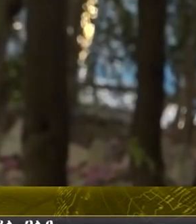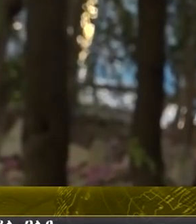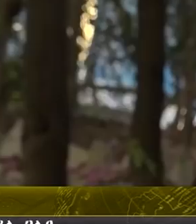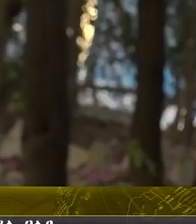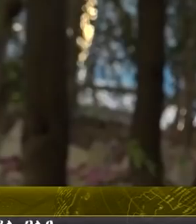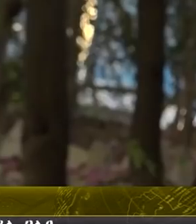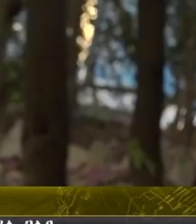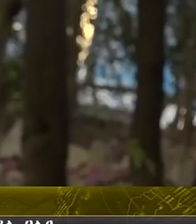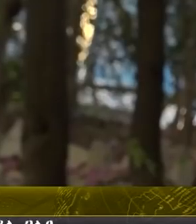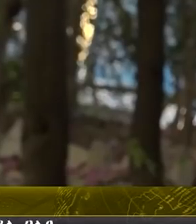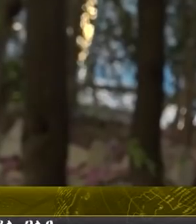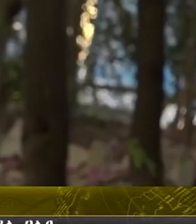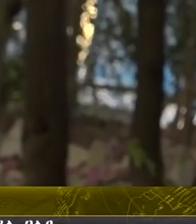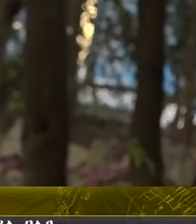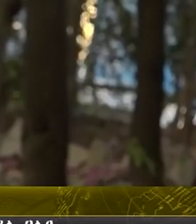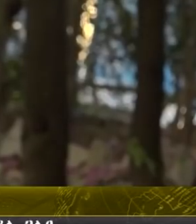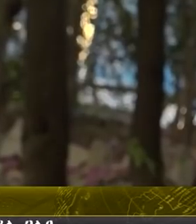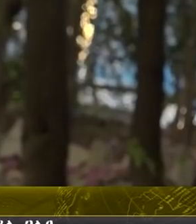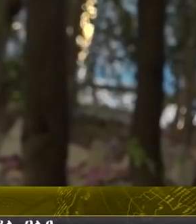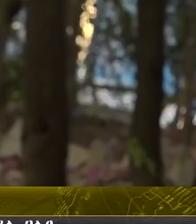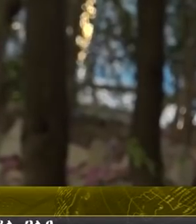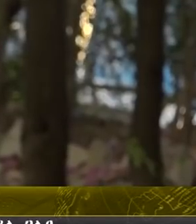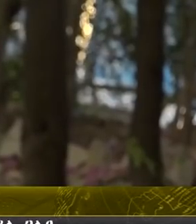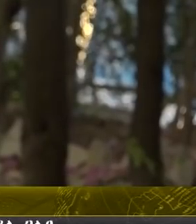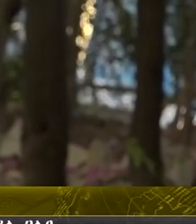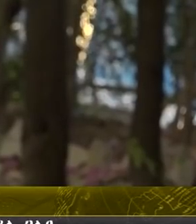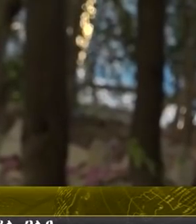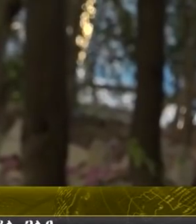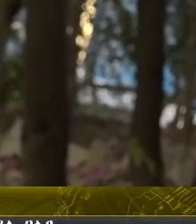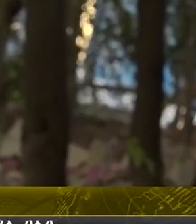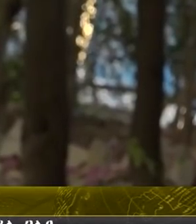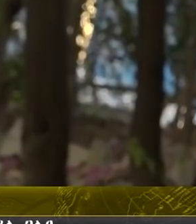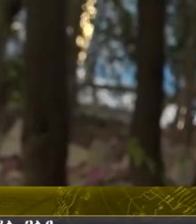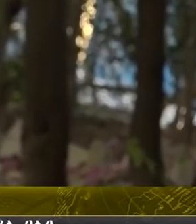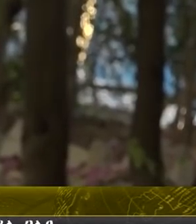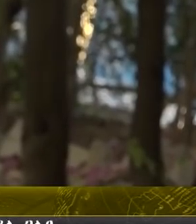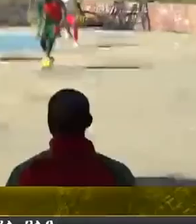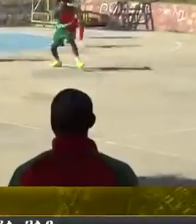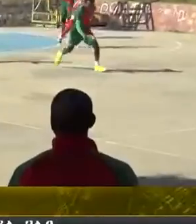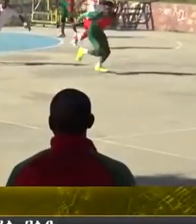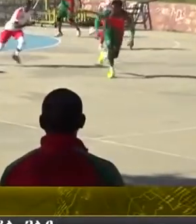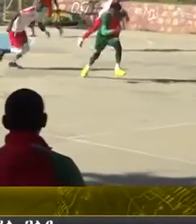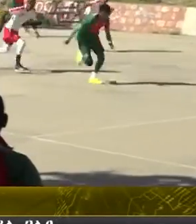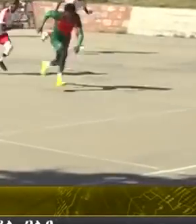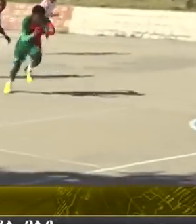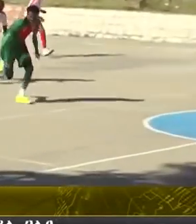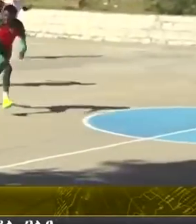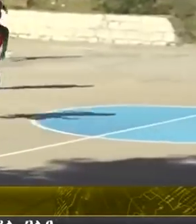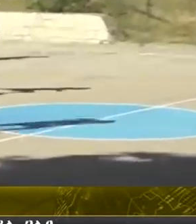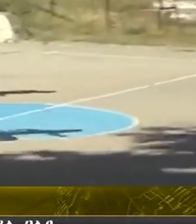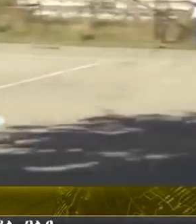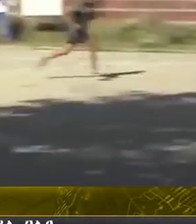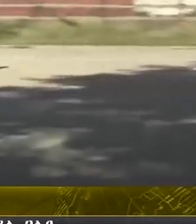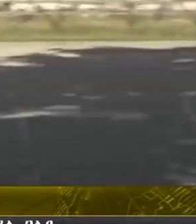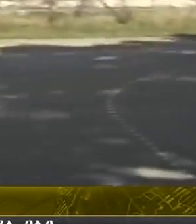ኣፍሪካ ውድድራት ኣብ ና ኣፍሪካ ና ክለባት ውድድራት ላሕሸ ፕሮፎርማንስ ከርኢ እየ ዝደሊ ኣብ መወዳእታ ንኩዕሶ ኢድ ኣመልክቱ